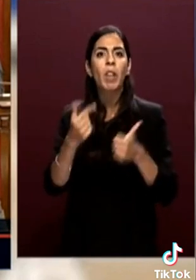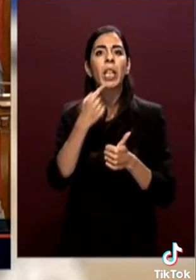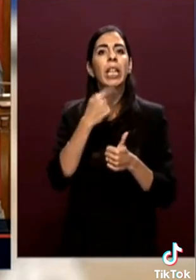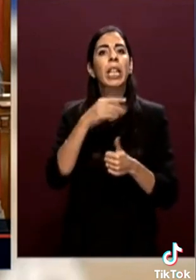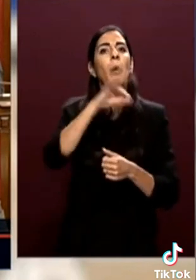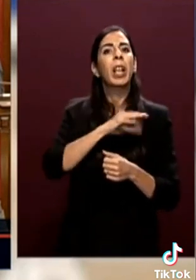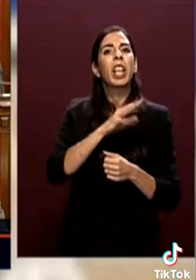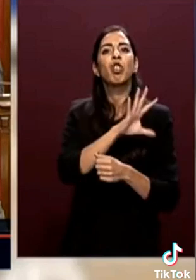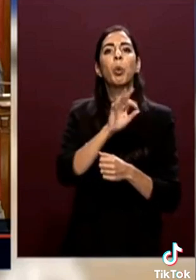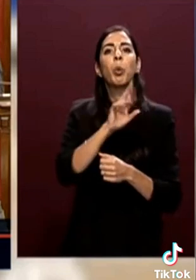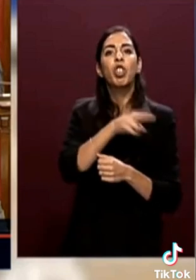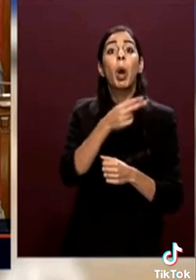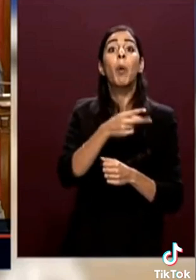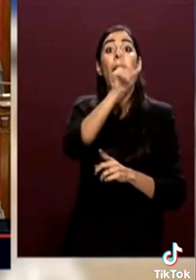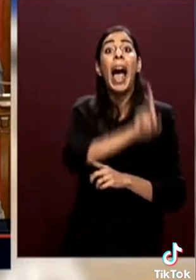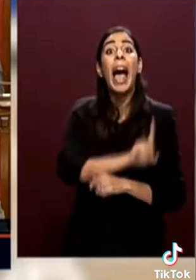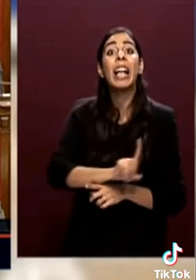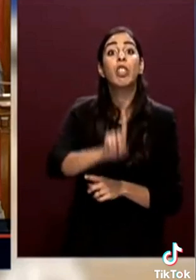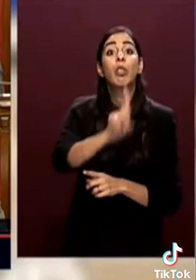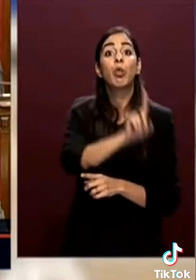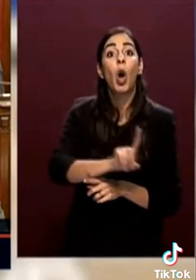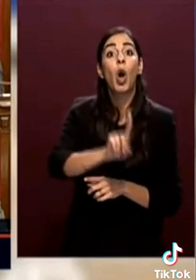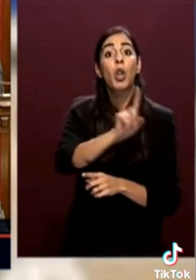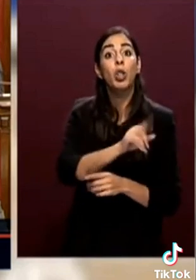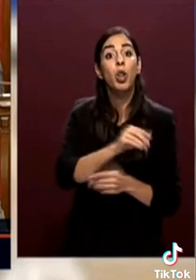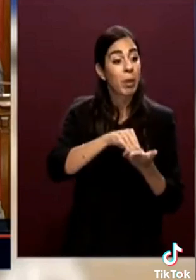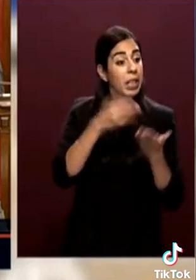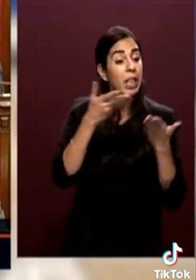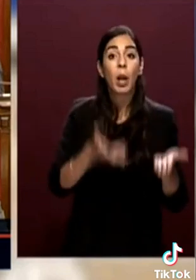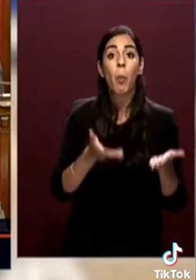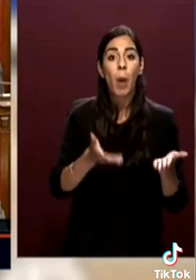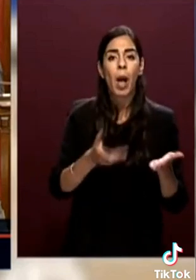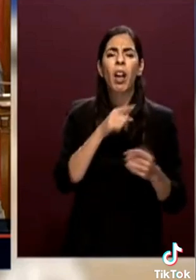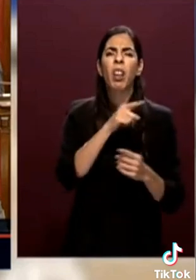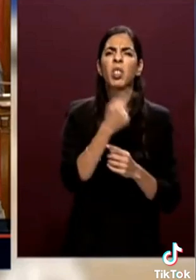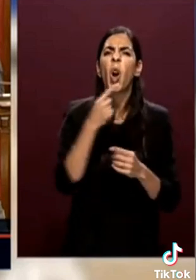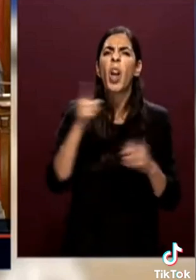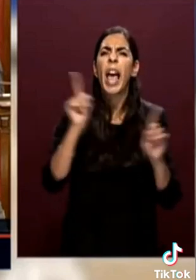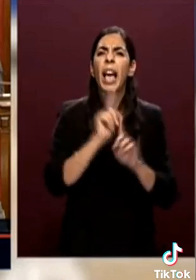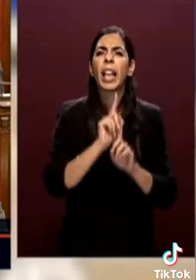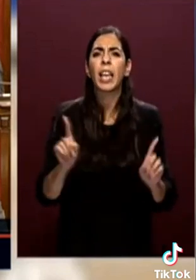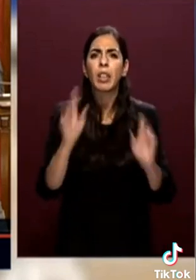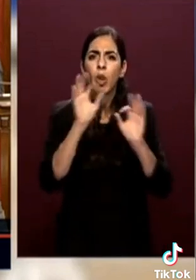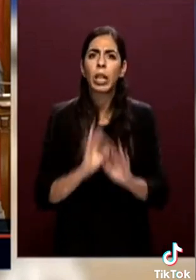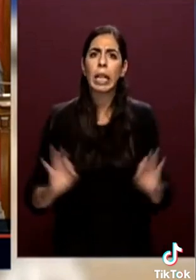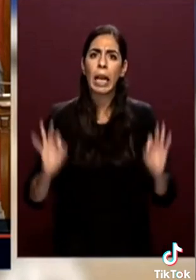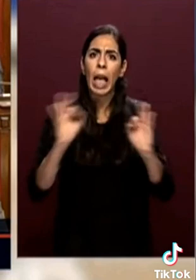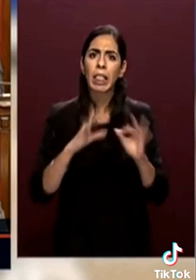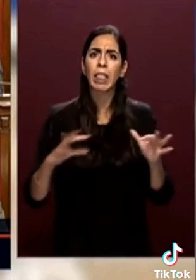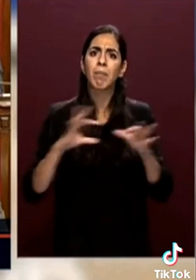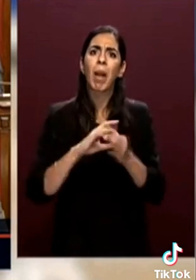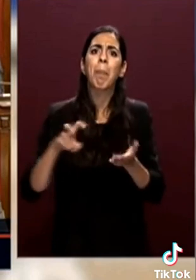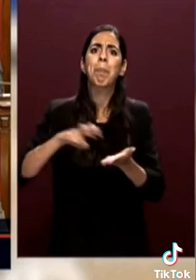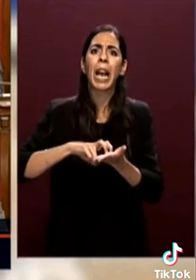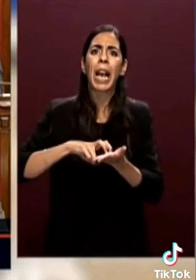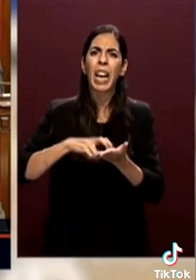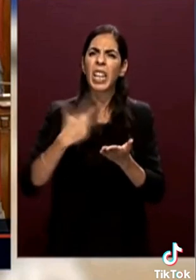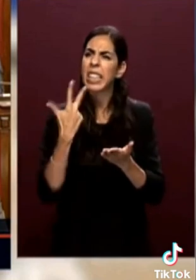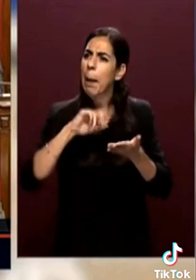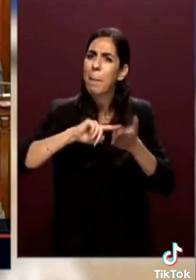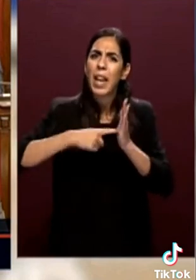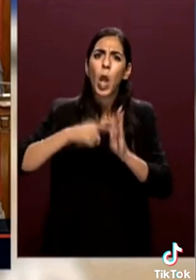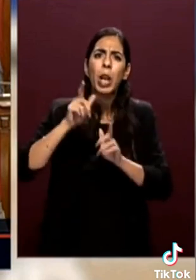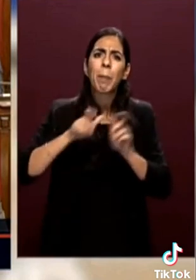speso una parola per il precariato. Siamo oltre 3 milioni di lavoratori precari, è un record. Non ha detto nulla